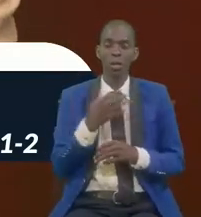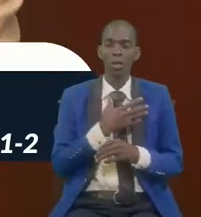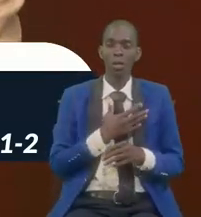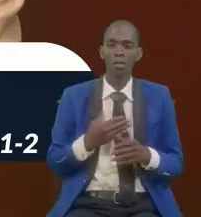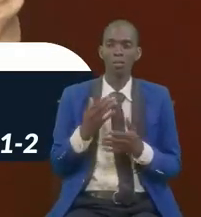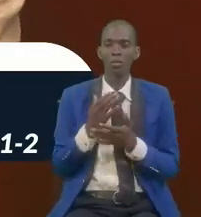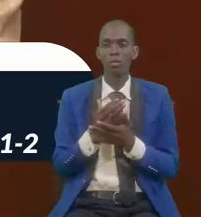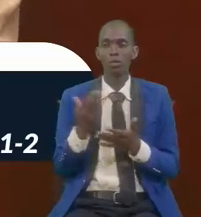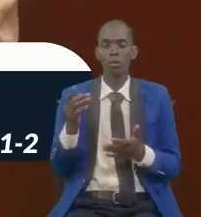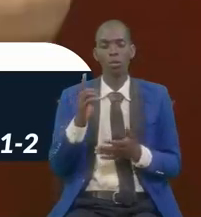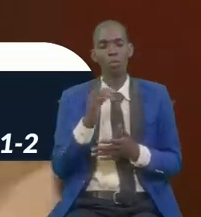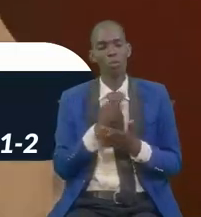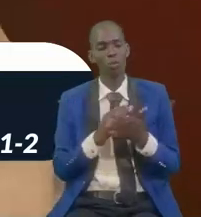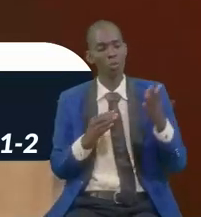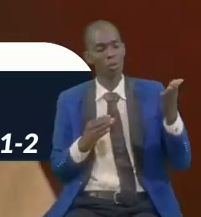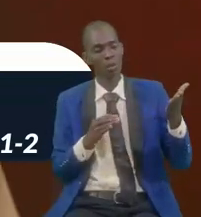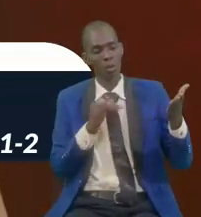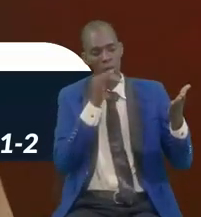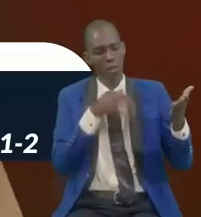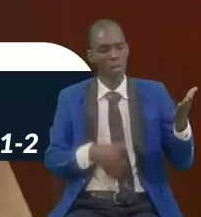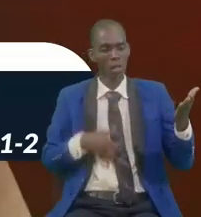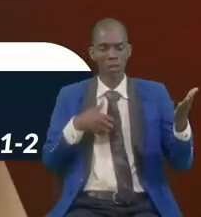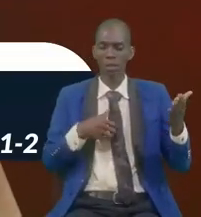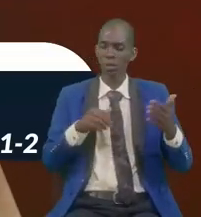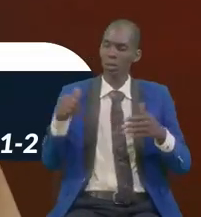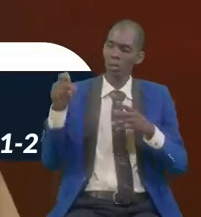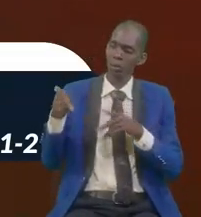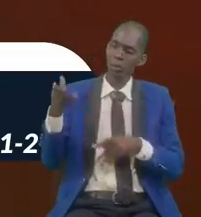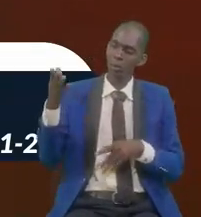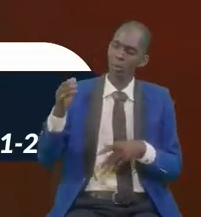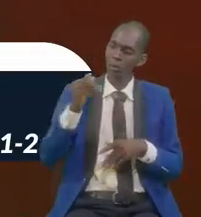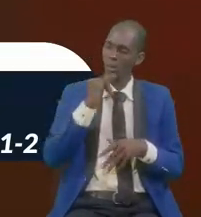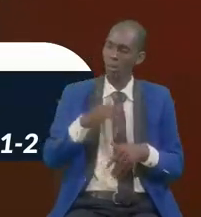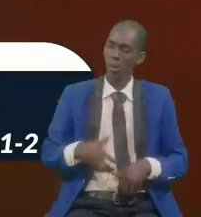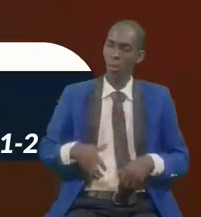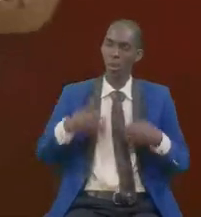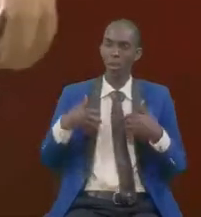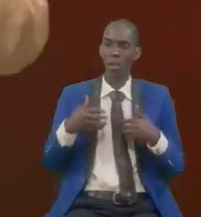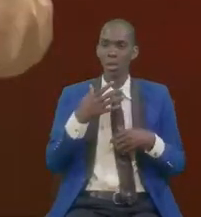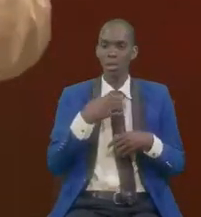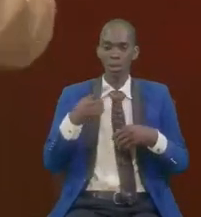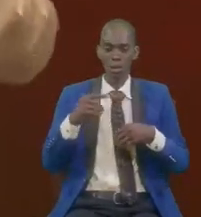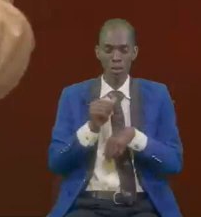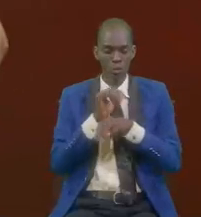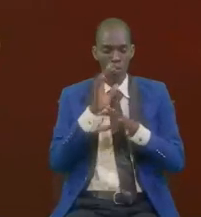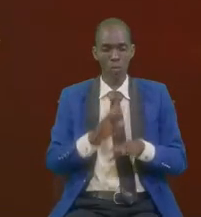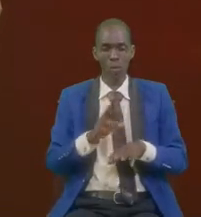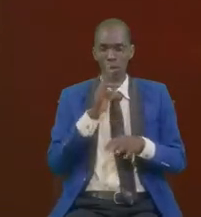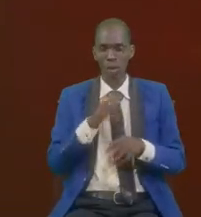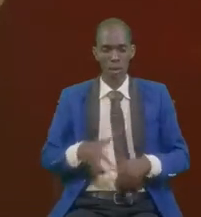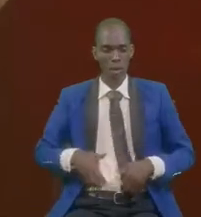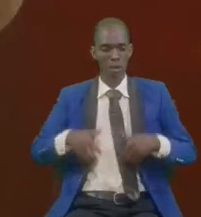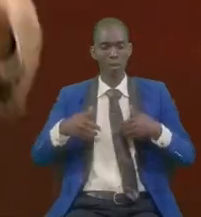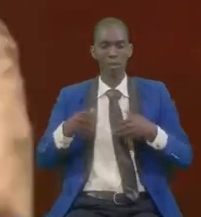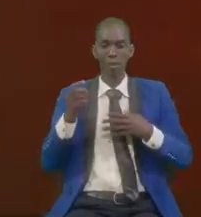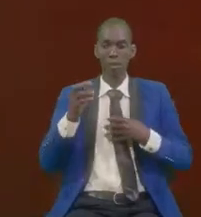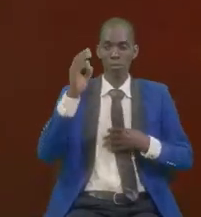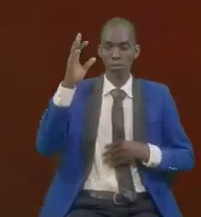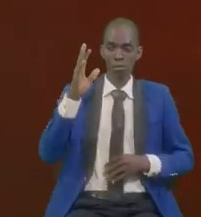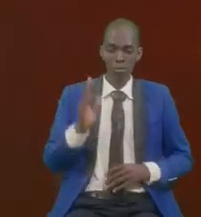quelqu'un là-bas s'énerve, l'autre là se fâche. Et les ouvriers s'énervent, le